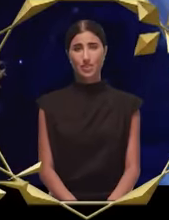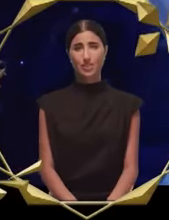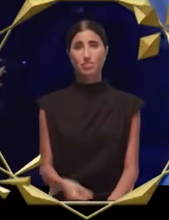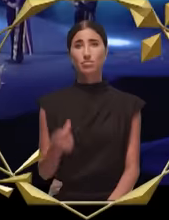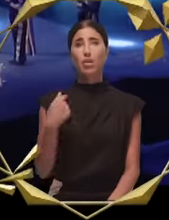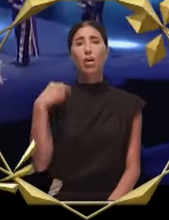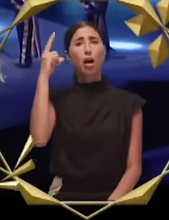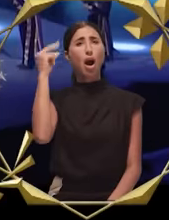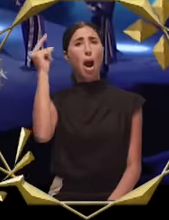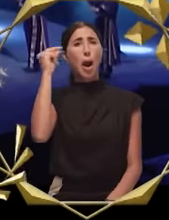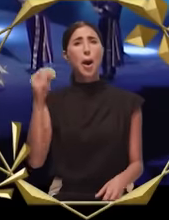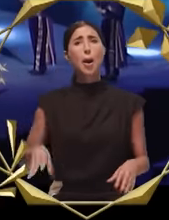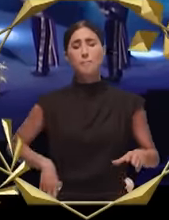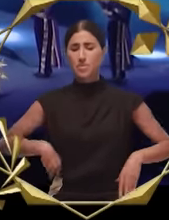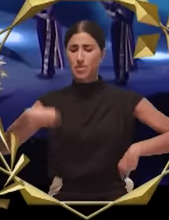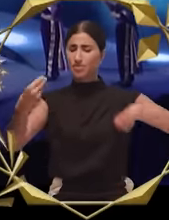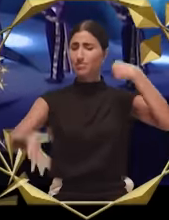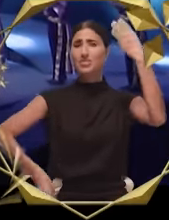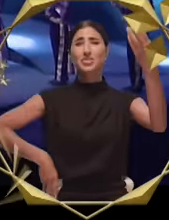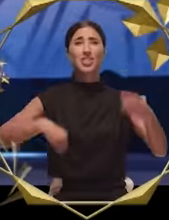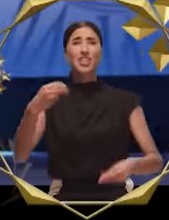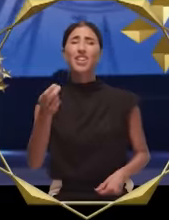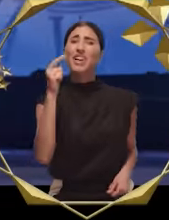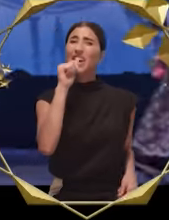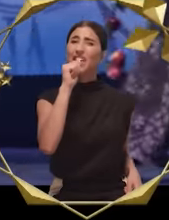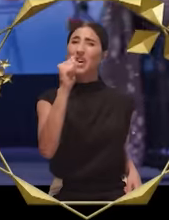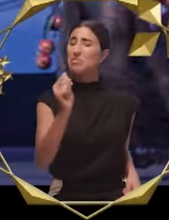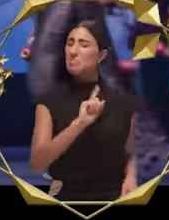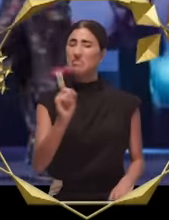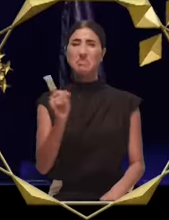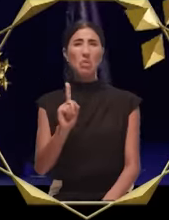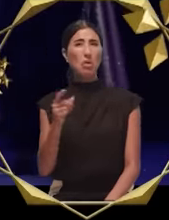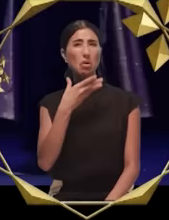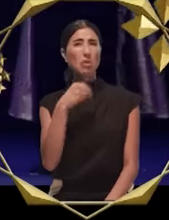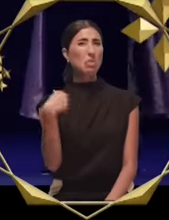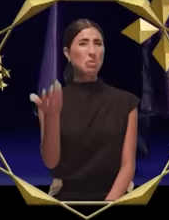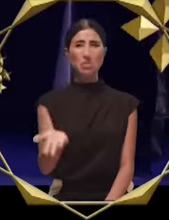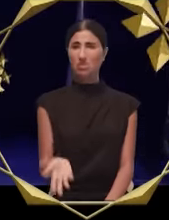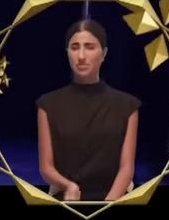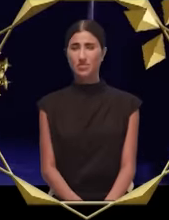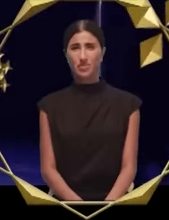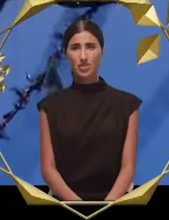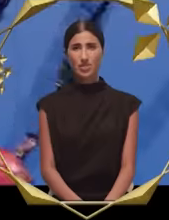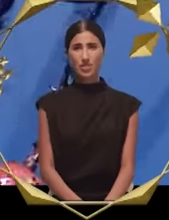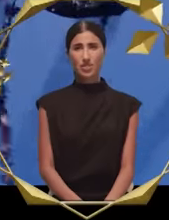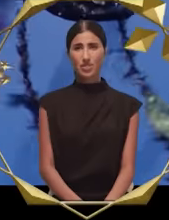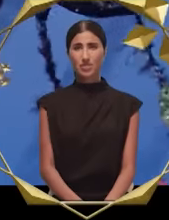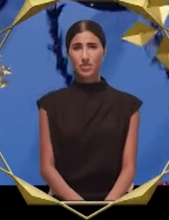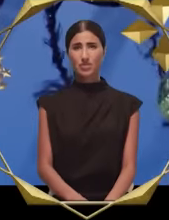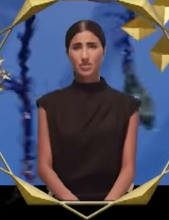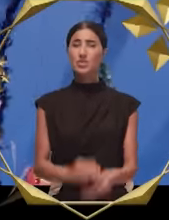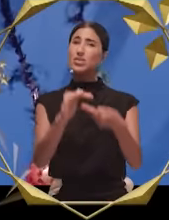حبا أريد جودا أعرف أن الحرص ثراء لكن ثراء